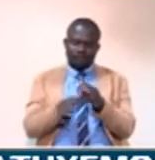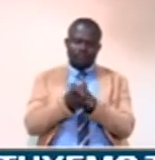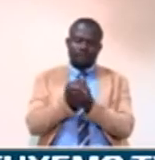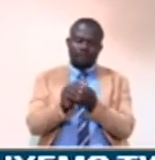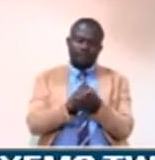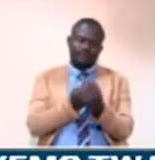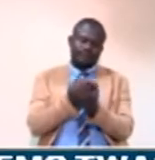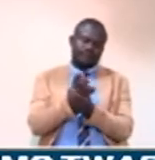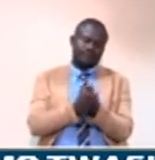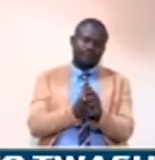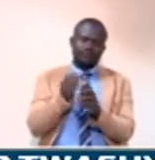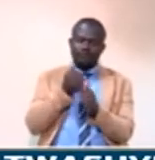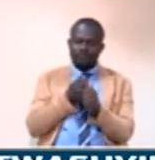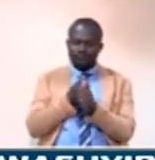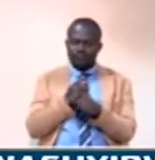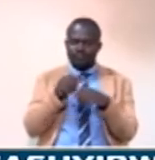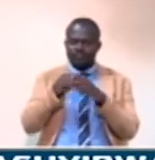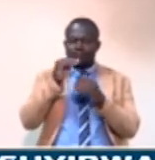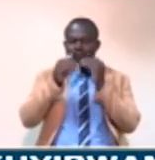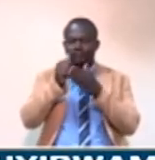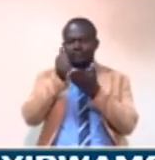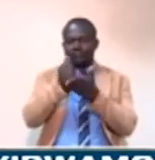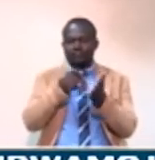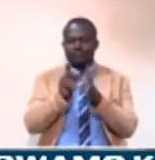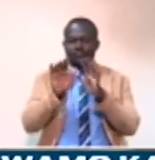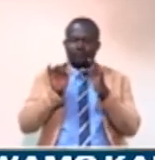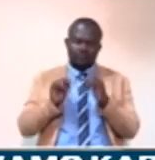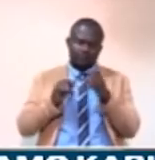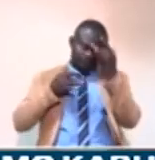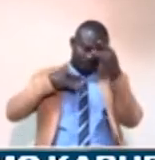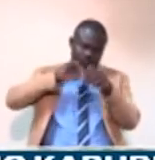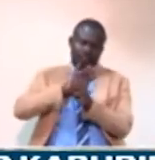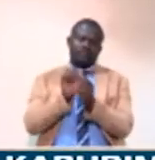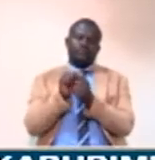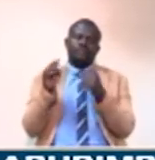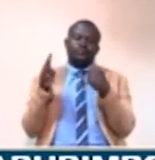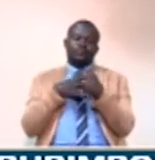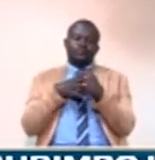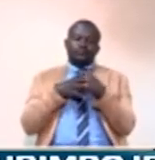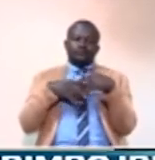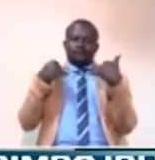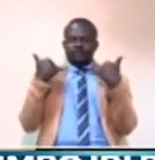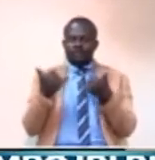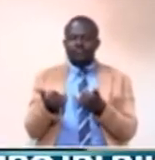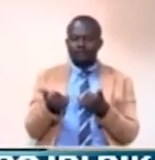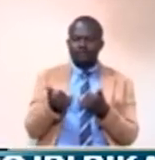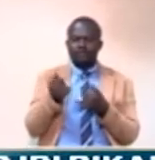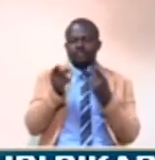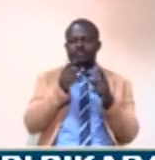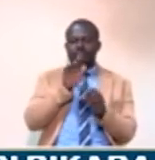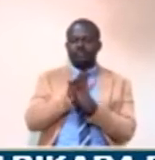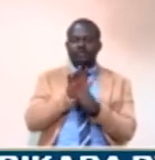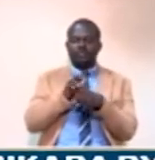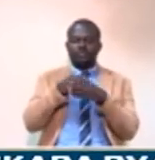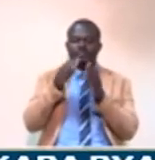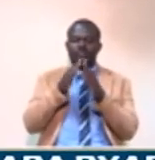kuri buri muryango w'iduka mu rwego rwo gufasha abaguzi kwirinda COVID-19. Kuri ubu, amenshi mu maduka mu